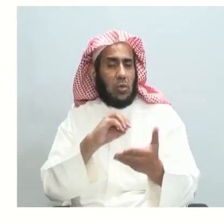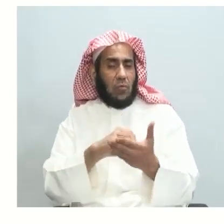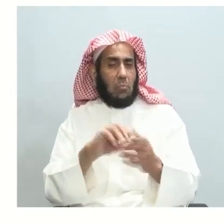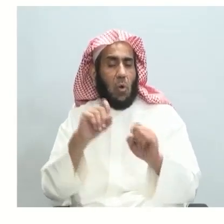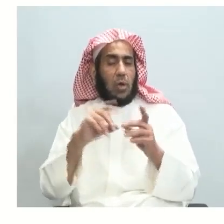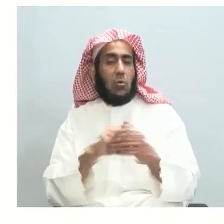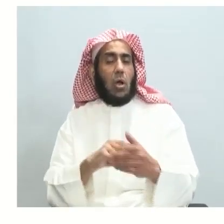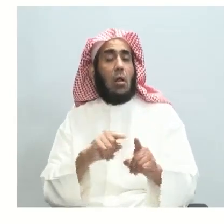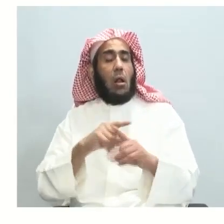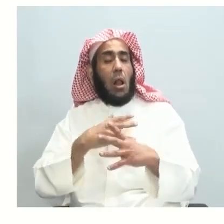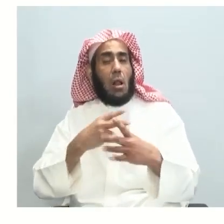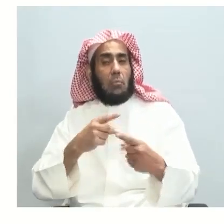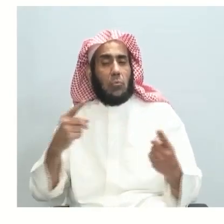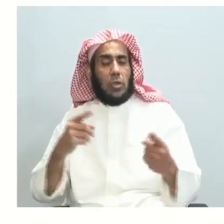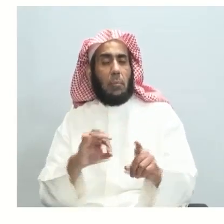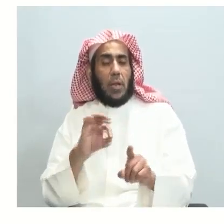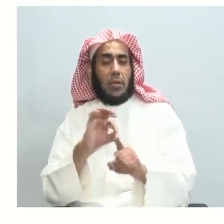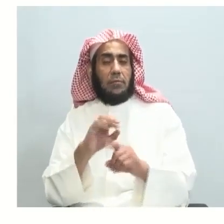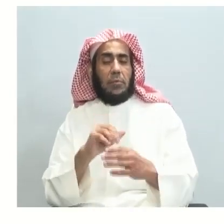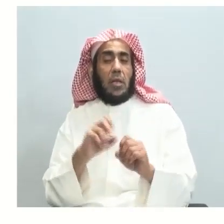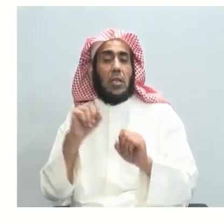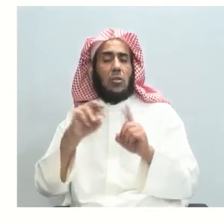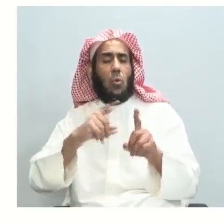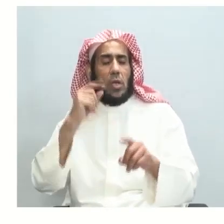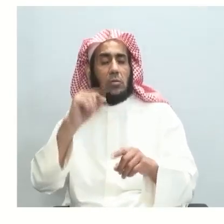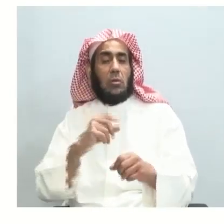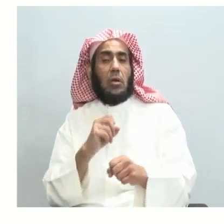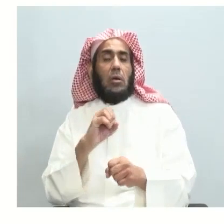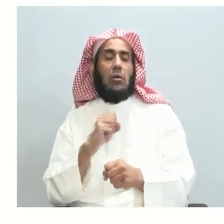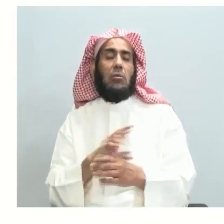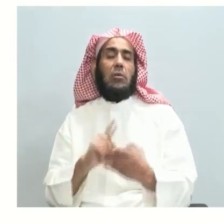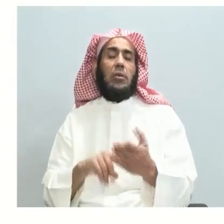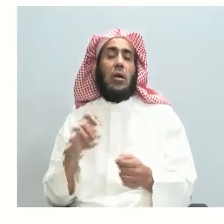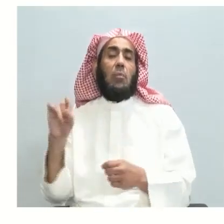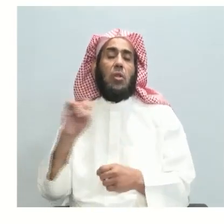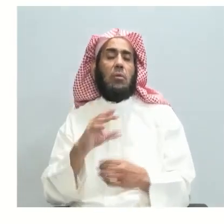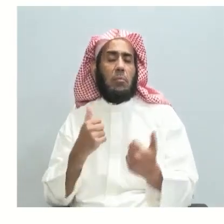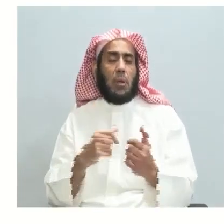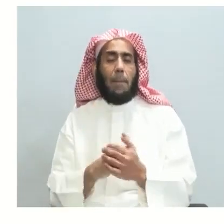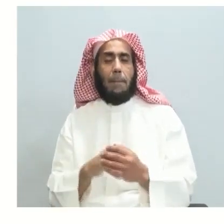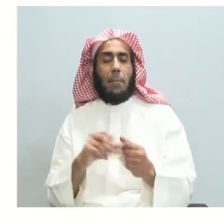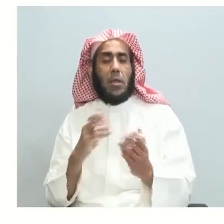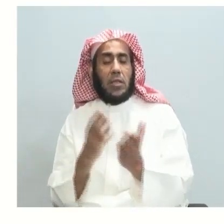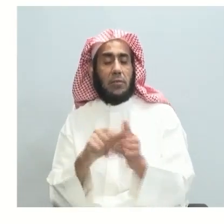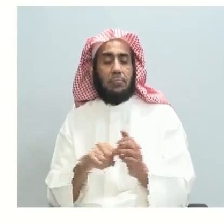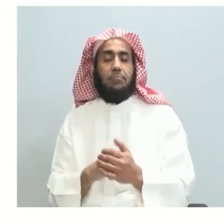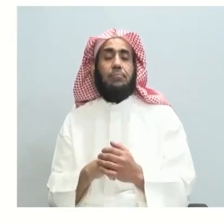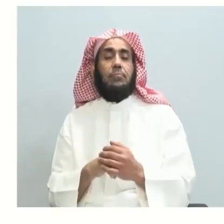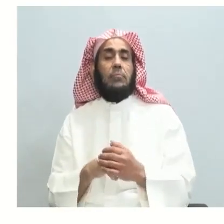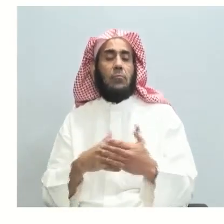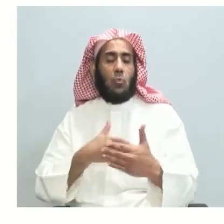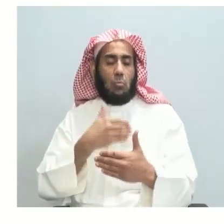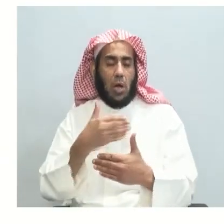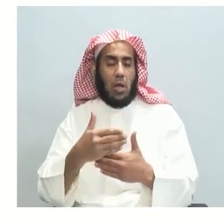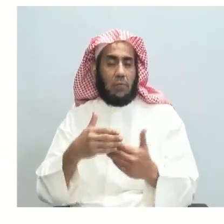العديد من الاهداف من خلال منصات التواصل تحققها المنظمه دعونا نبدا في بعض الاهداف في درسنا اليوم والبقيه